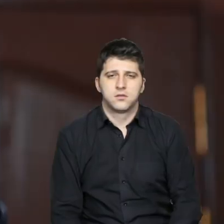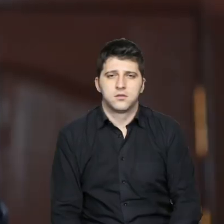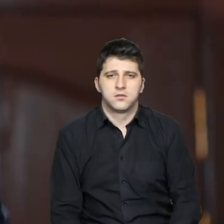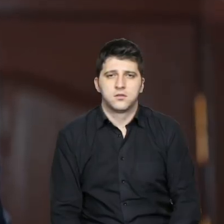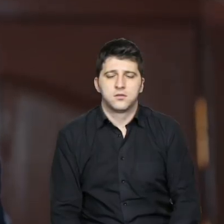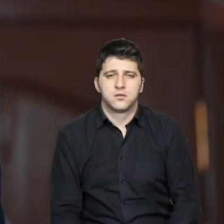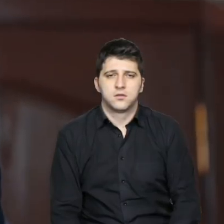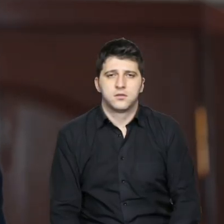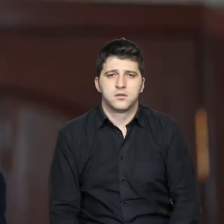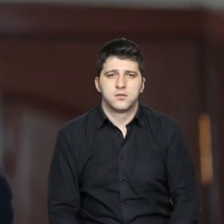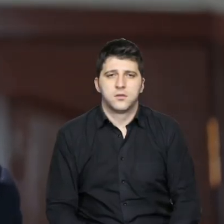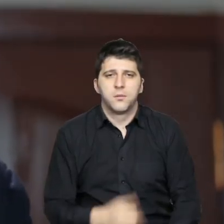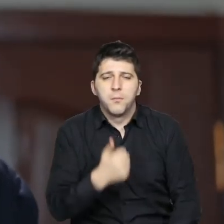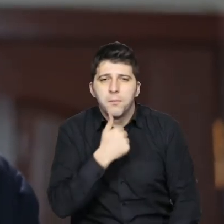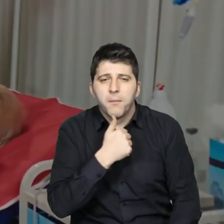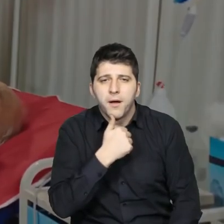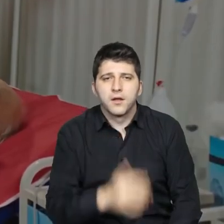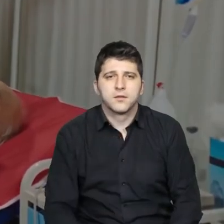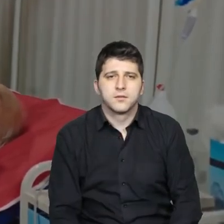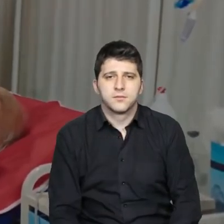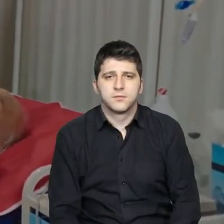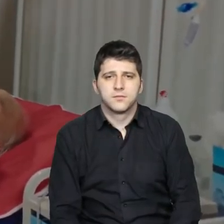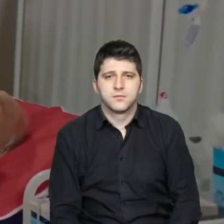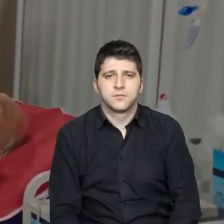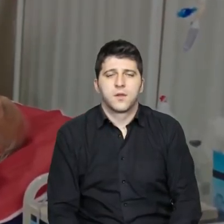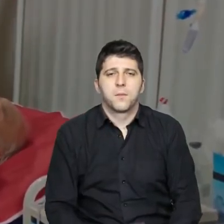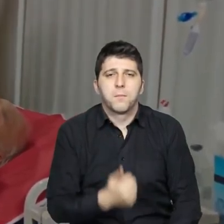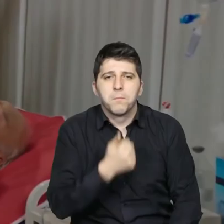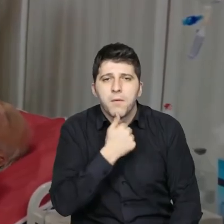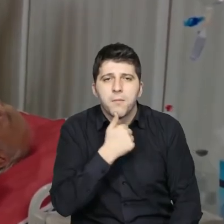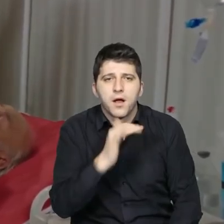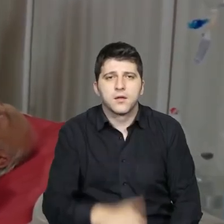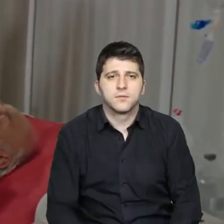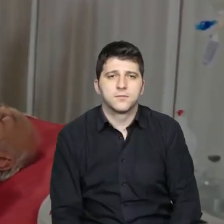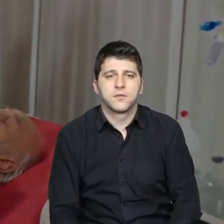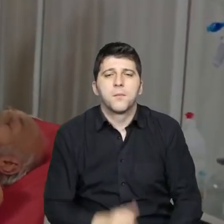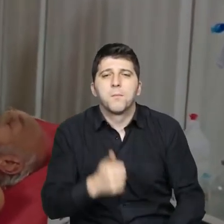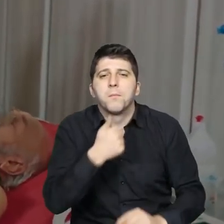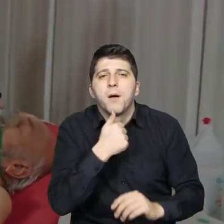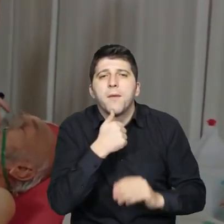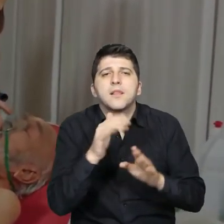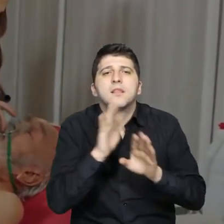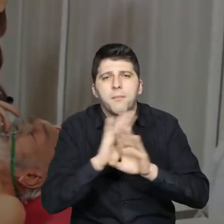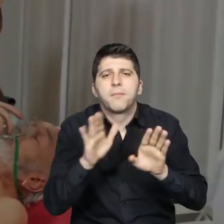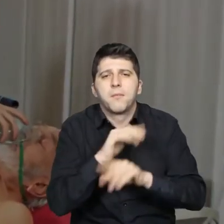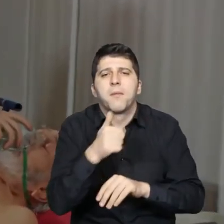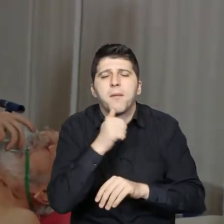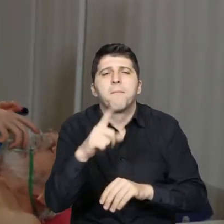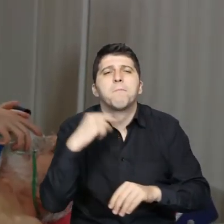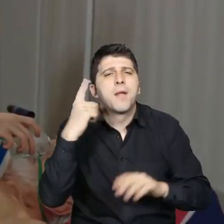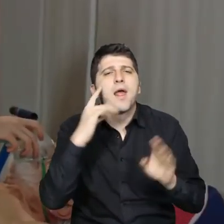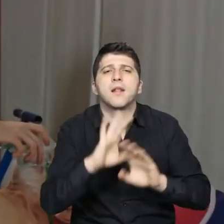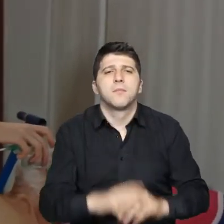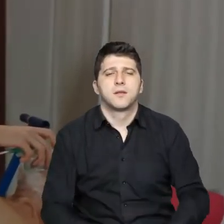Baba. Sinyal solunum cihazından geliyor. Baba. Baba, tamam baba. Sen merak